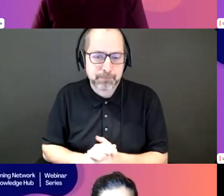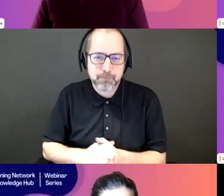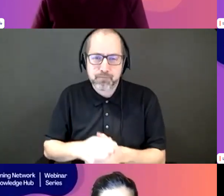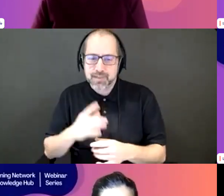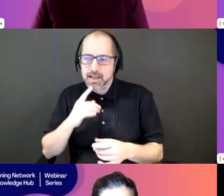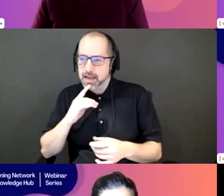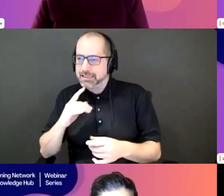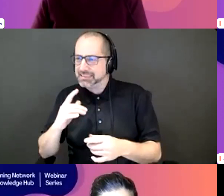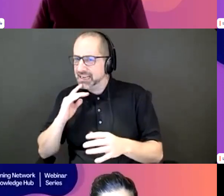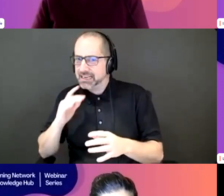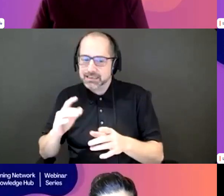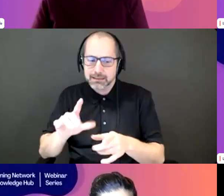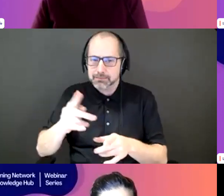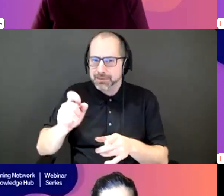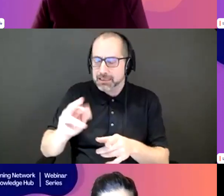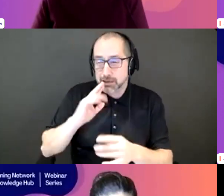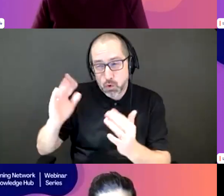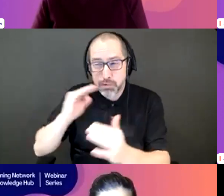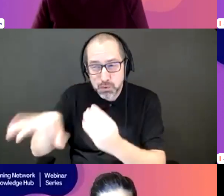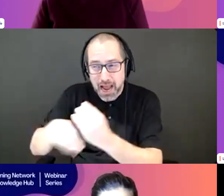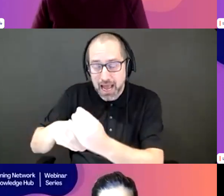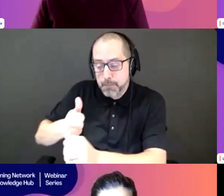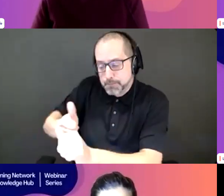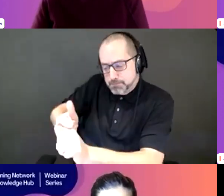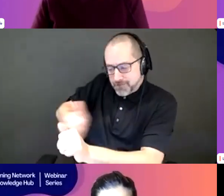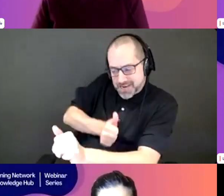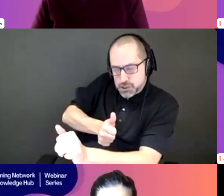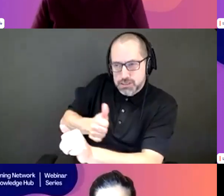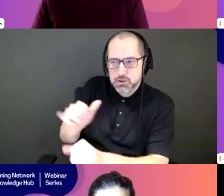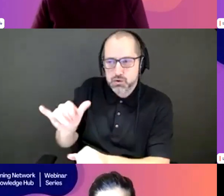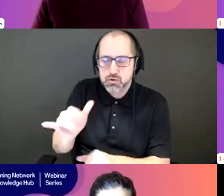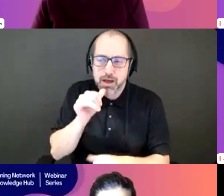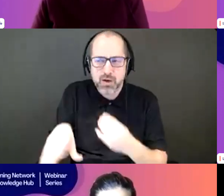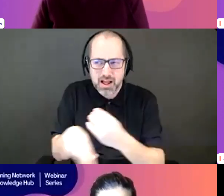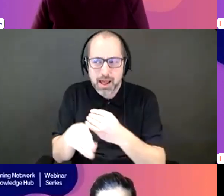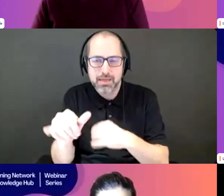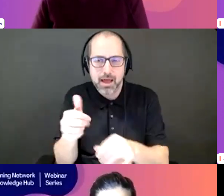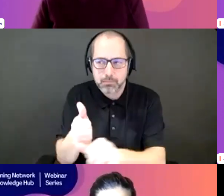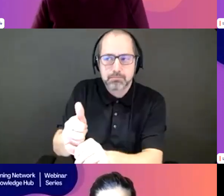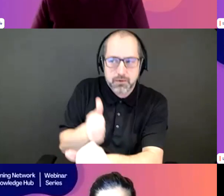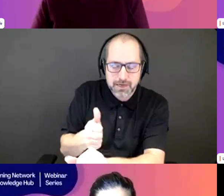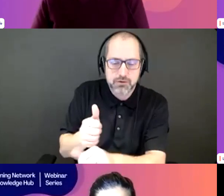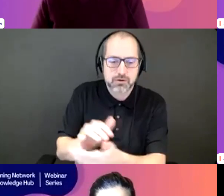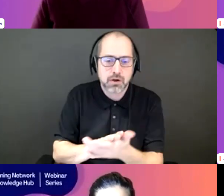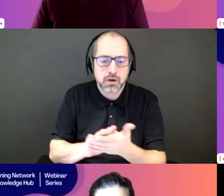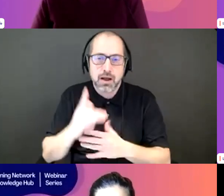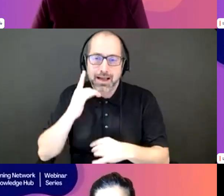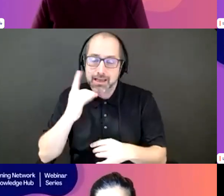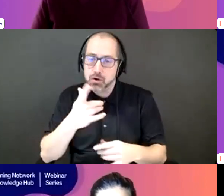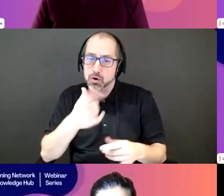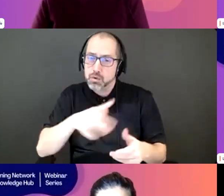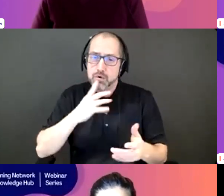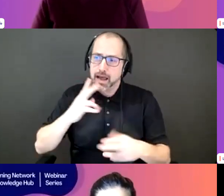j'espérais que vous allez ajouter la prévention à votre question alors mais laissez-moi tenter de répondre